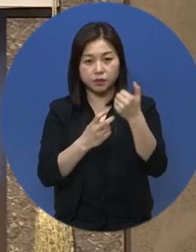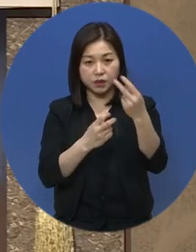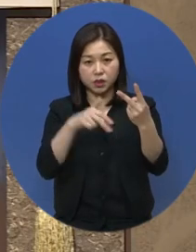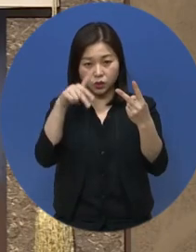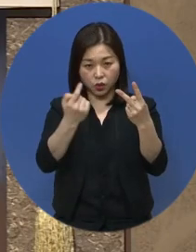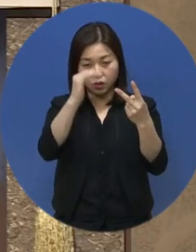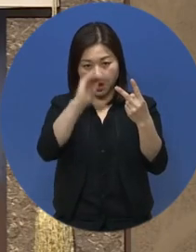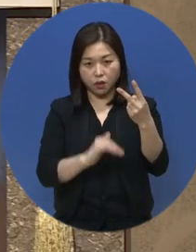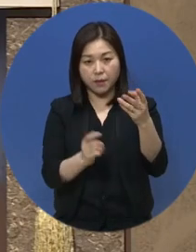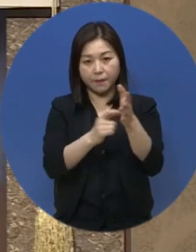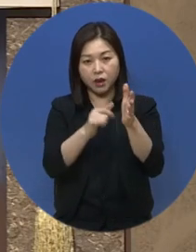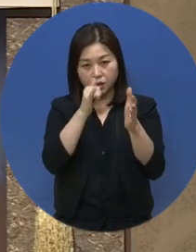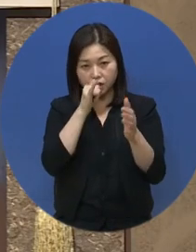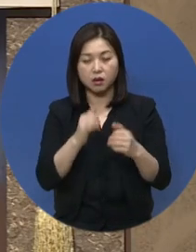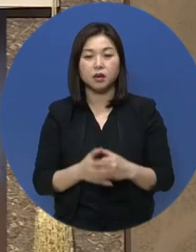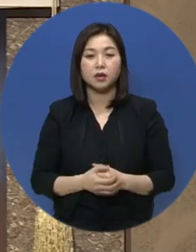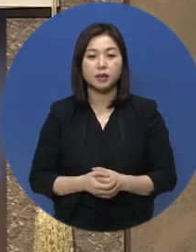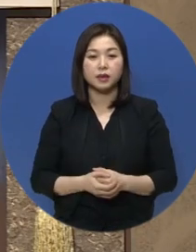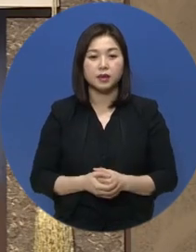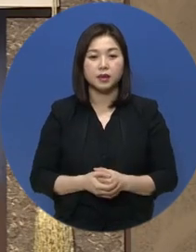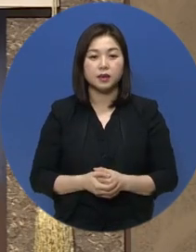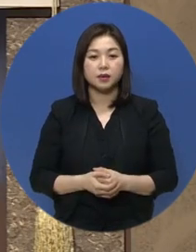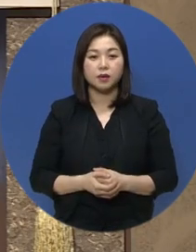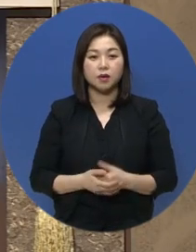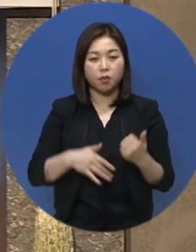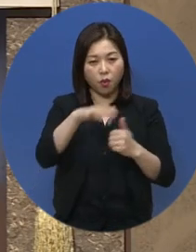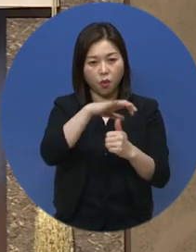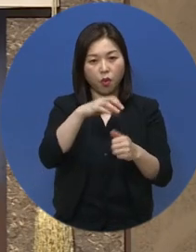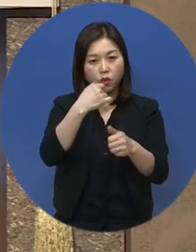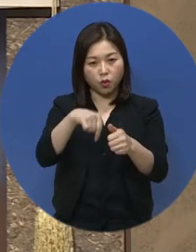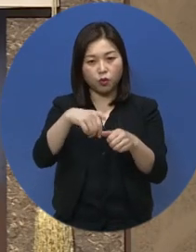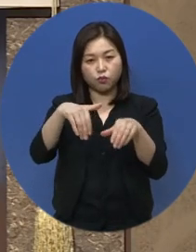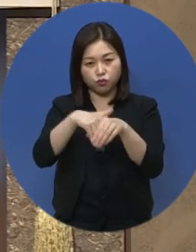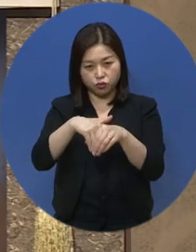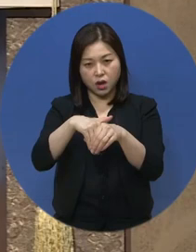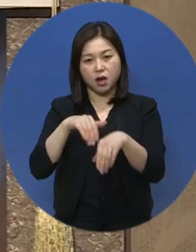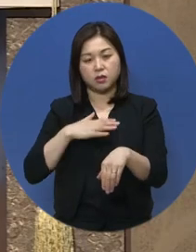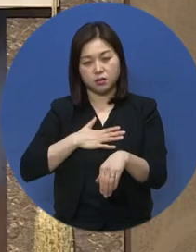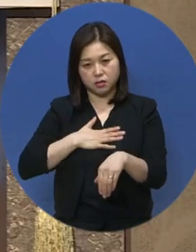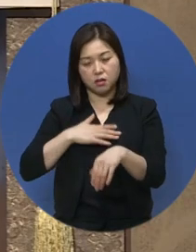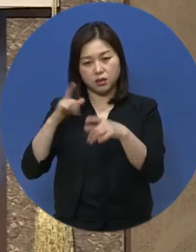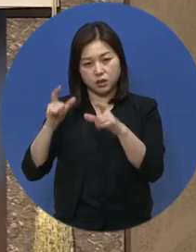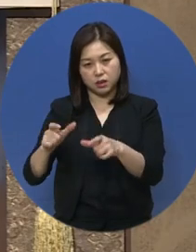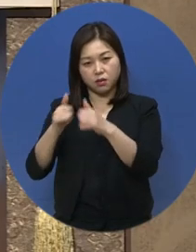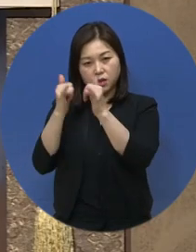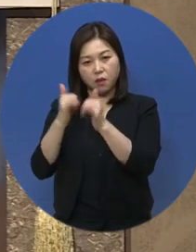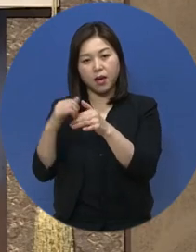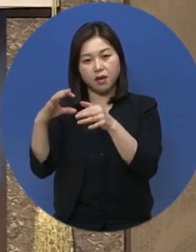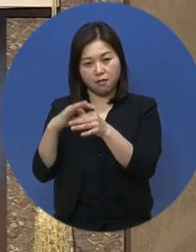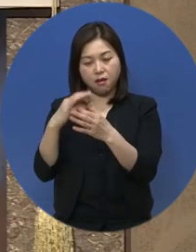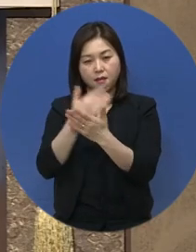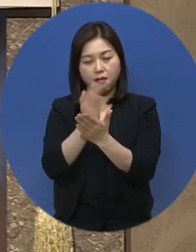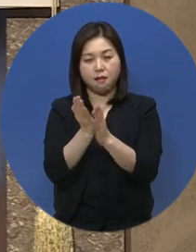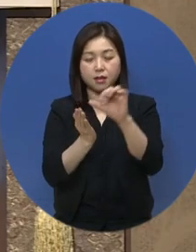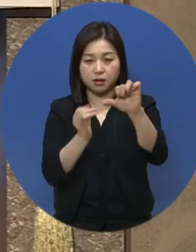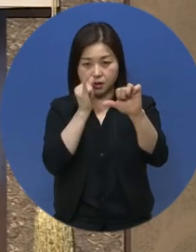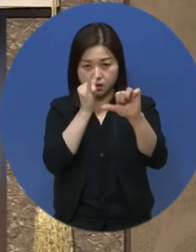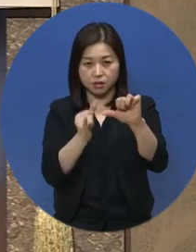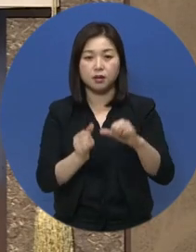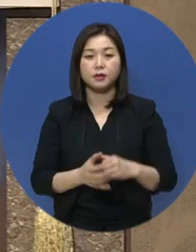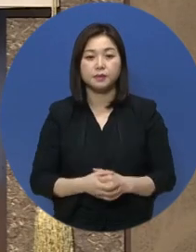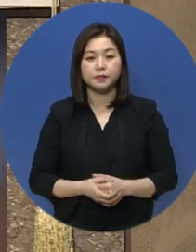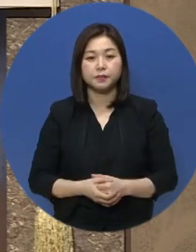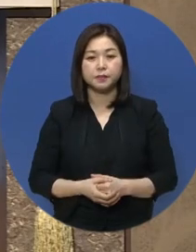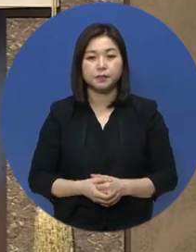있는 내용이거든요. 네. 그 내용은 보호, 교육, 문화, 정서, 지역사회 연계 이 다섯 가지로 분류가 되어